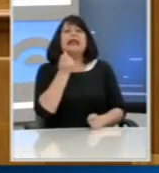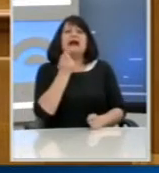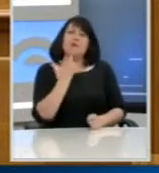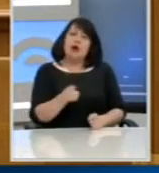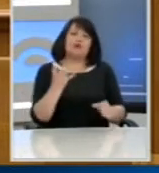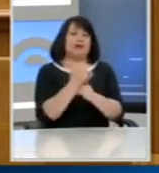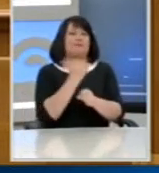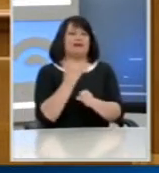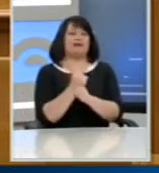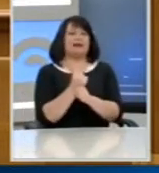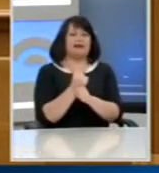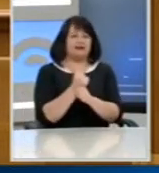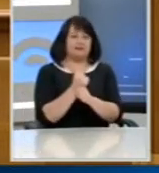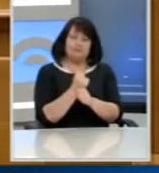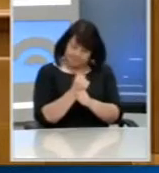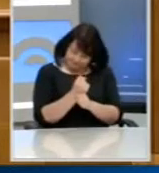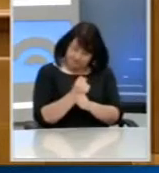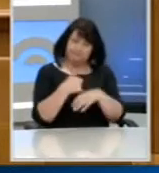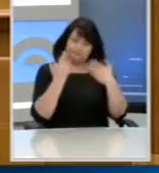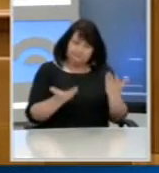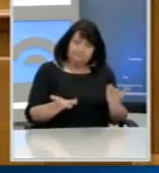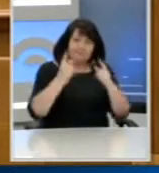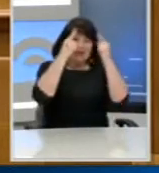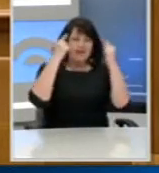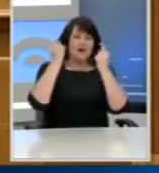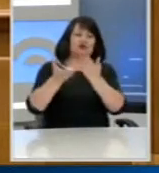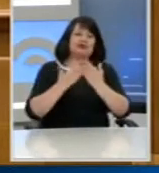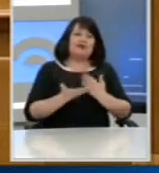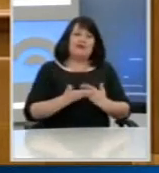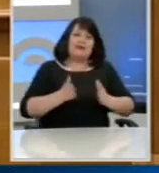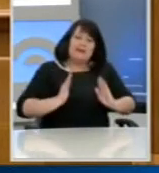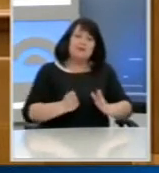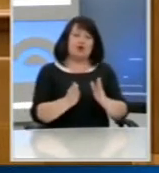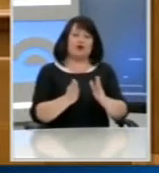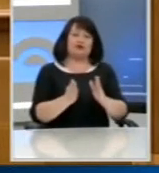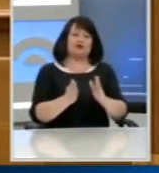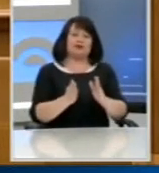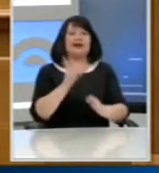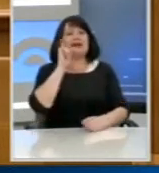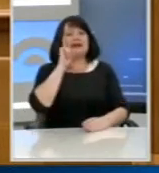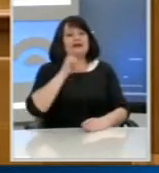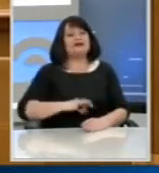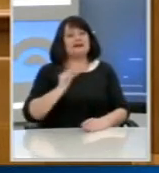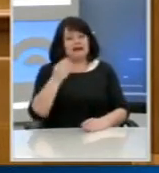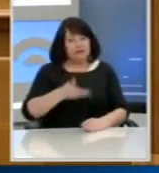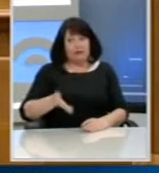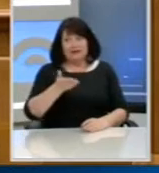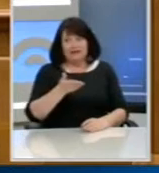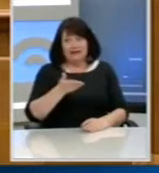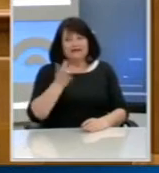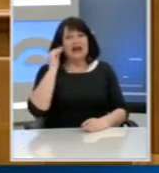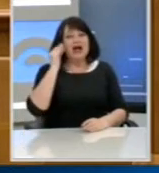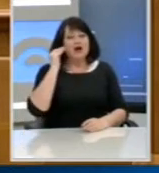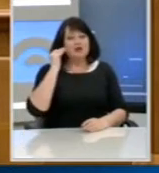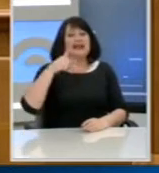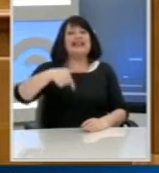πετύχει. Και δεσμευόμαστε ότι με τη βοήθεια του Θεού θα προχωρήσουμε ακόμα παραπάνω. Κυρίες και κύριοι συνάδελφοι, άκουσα προηγουμένως την